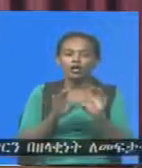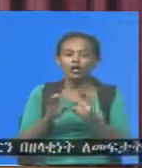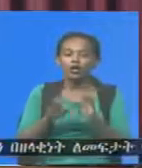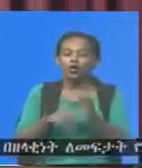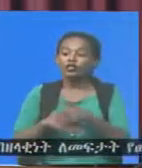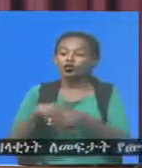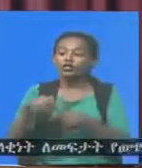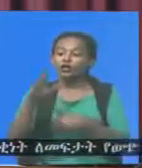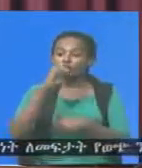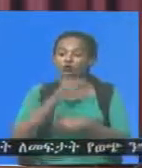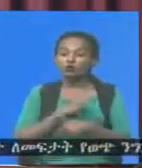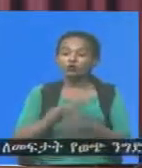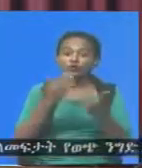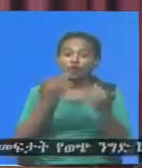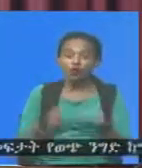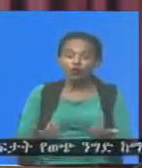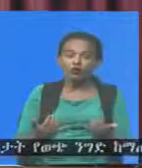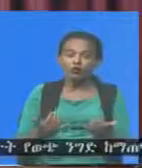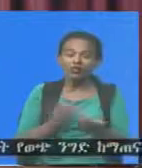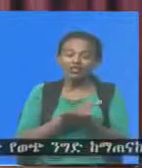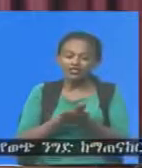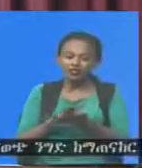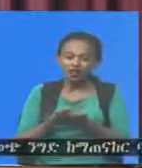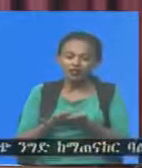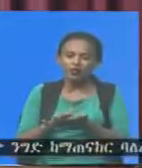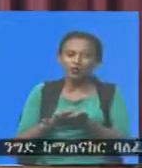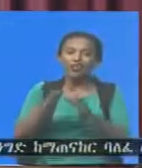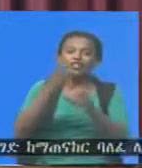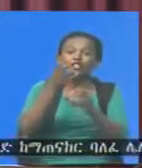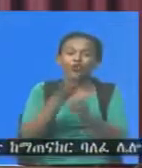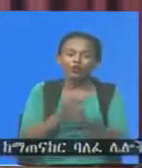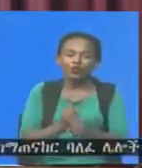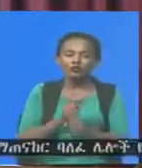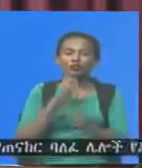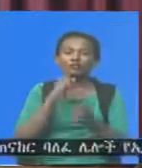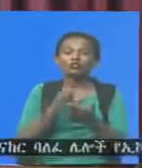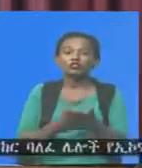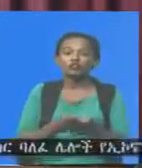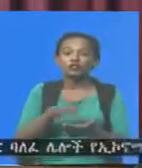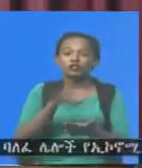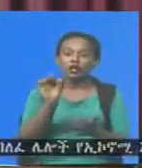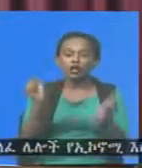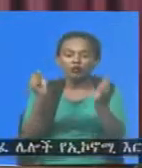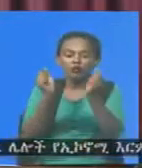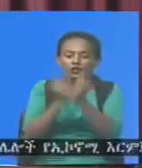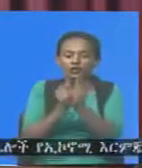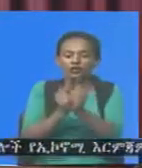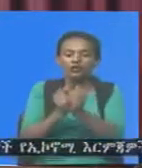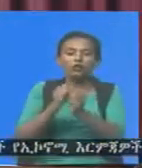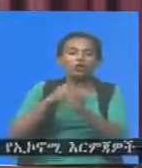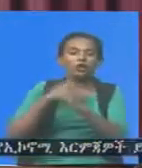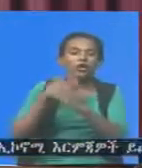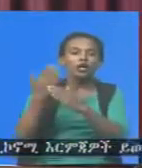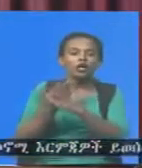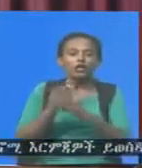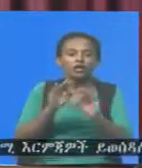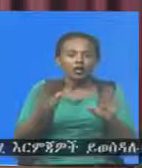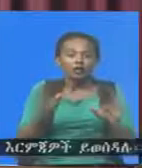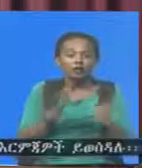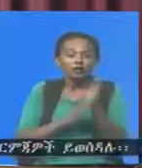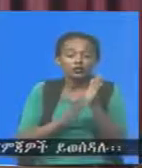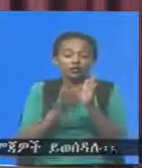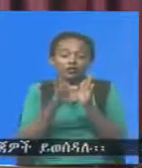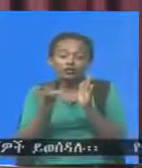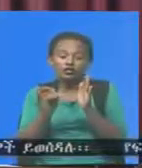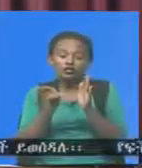ያወጣናቸው ሰዎች አሁንም ተጣርቶ ታንጀብ ማስረጃ ካስከስናገኝ ማሰር የሚከለክል ነገር የለም ይቅርታ እንጂ ምህረት ስላልሆነ